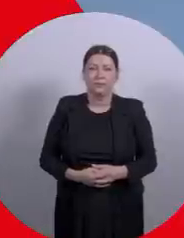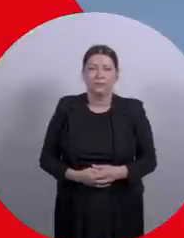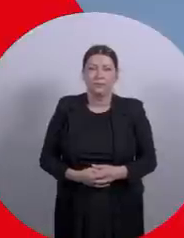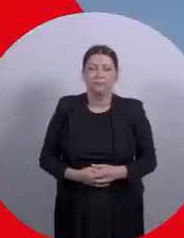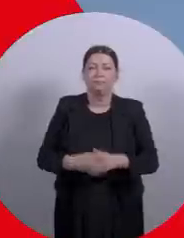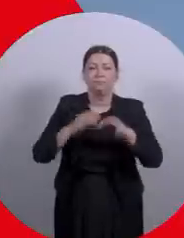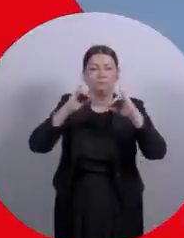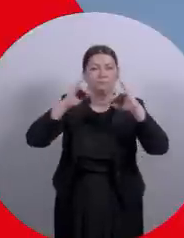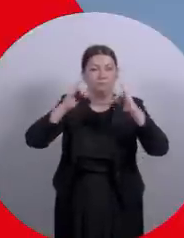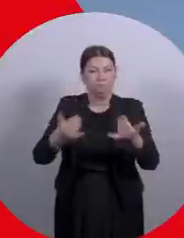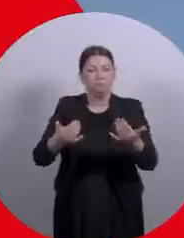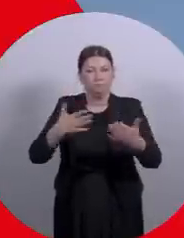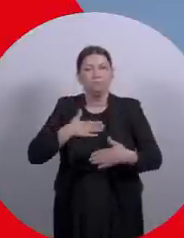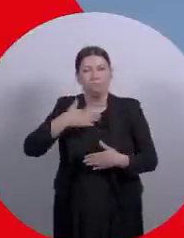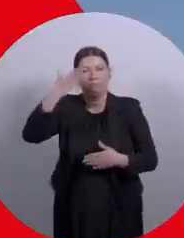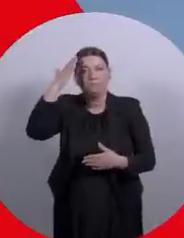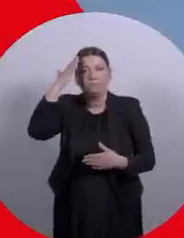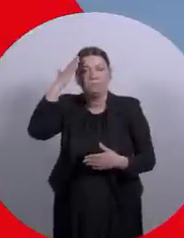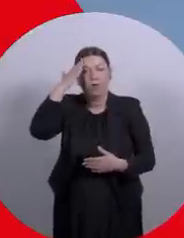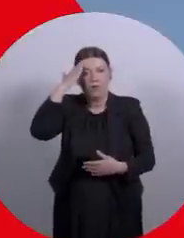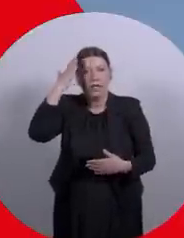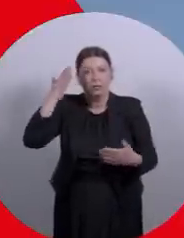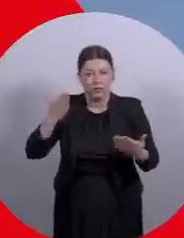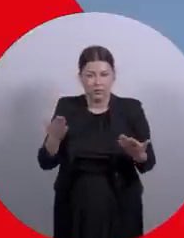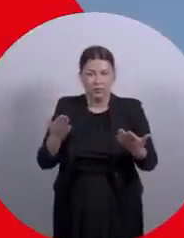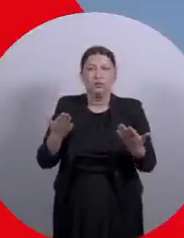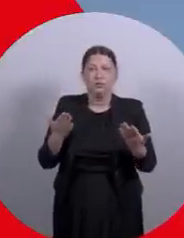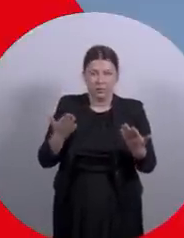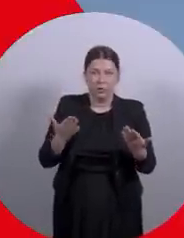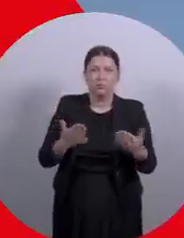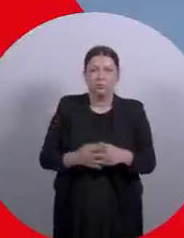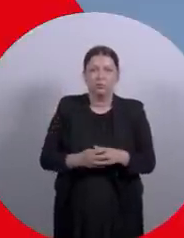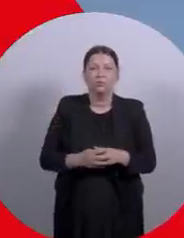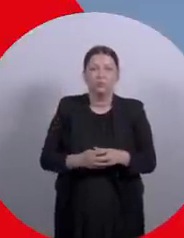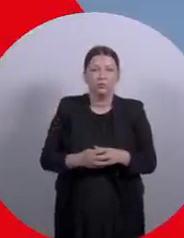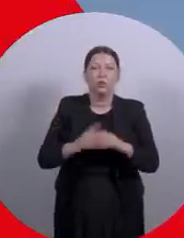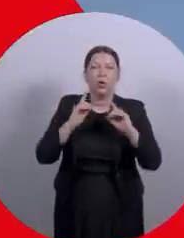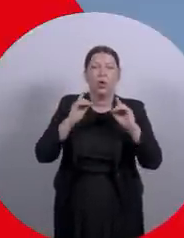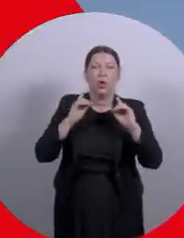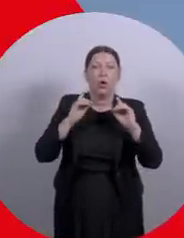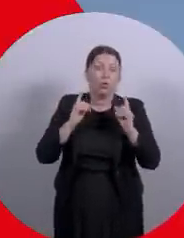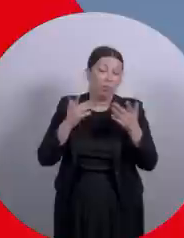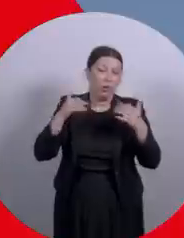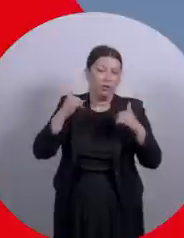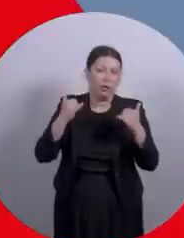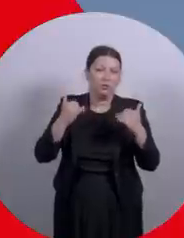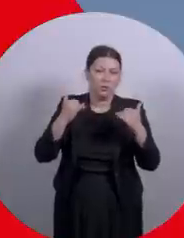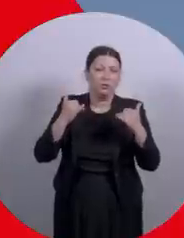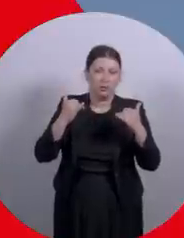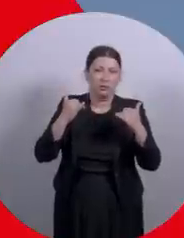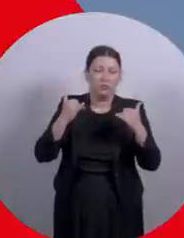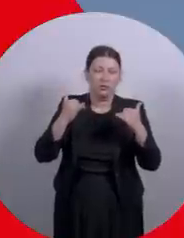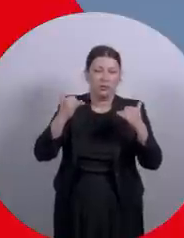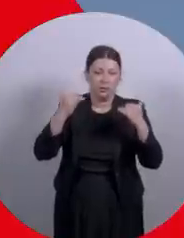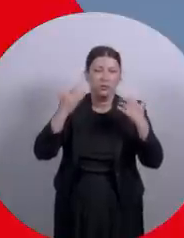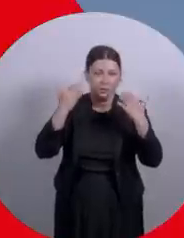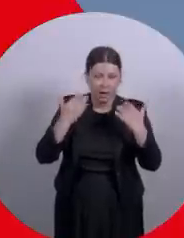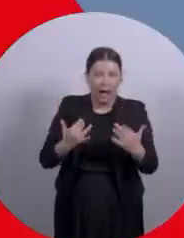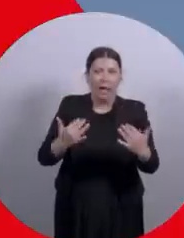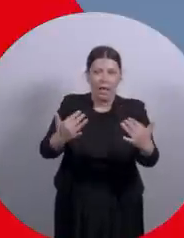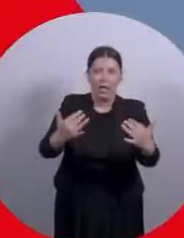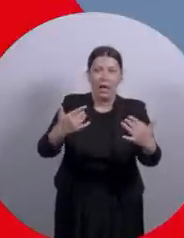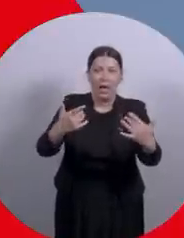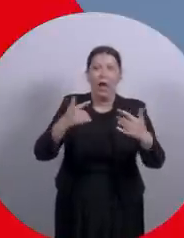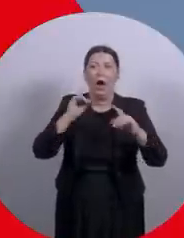ich weiß auch wenn jetzt ein Rahmen durch die durch die Halle geht ich weiß ganz genau was das